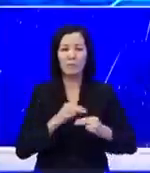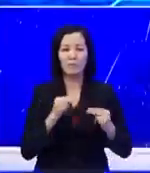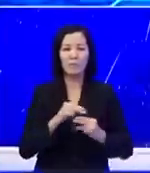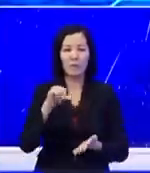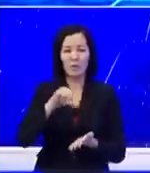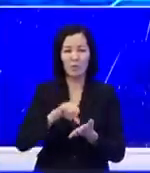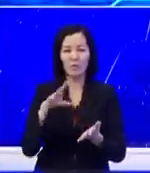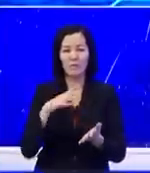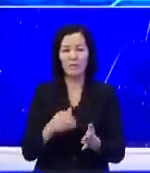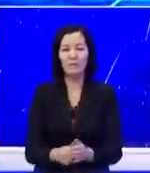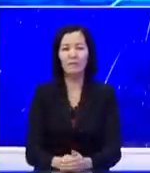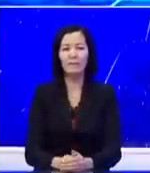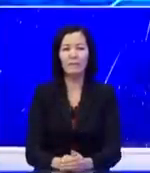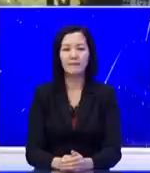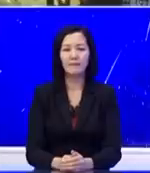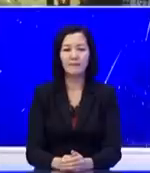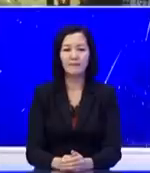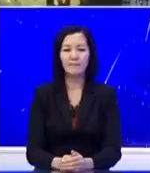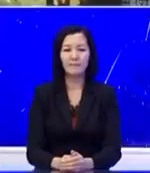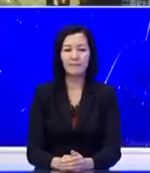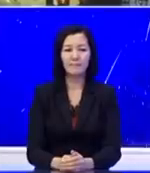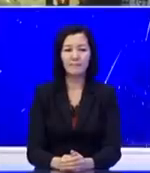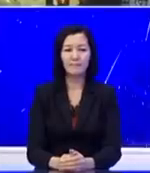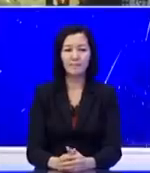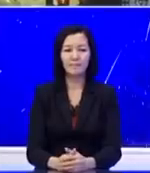адам жұмысқа орналасқан.